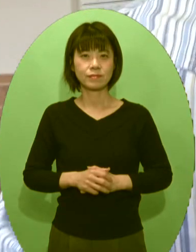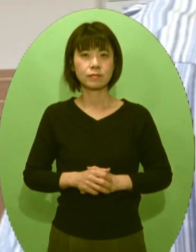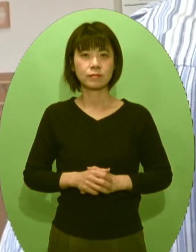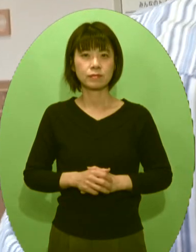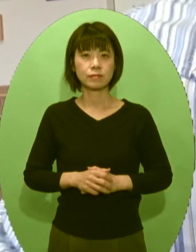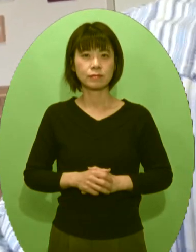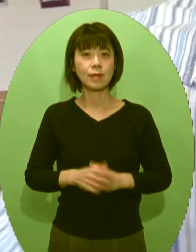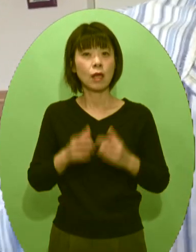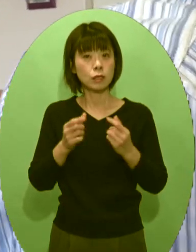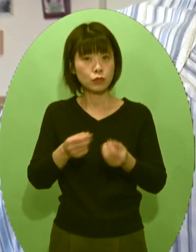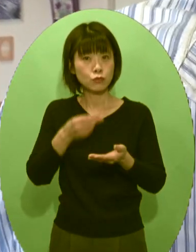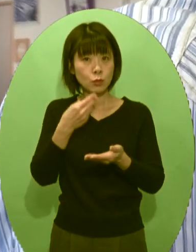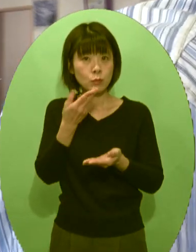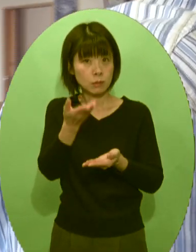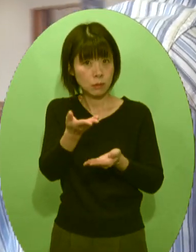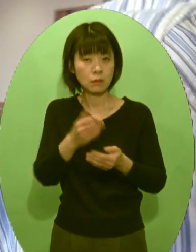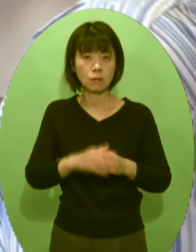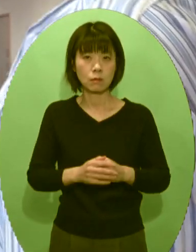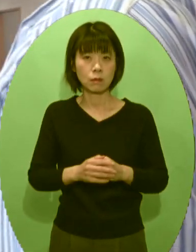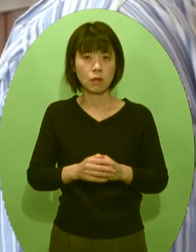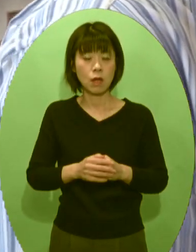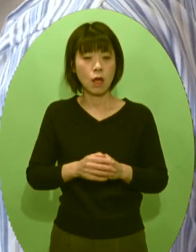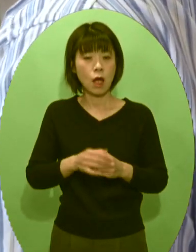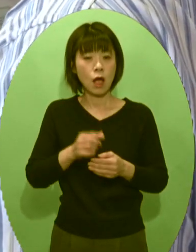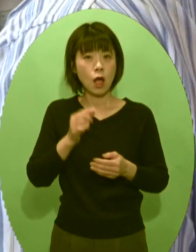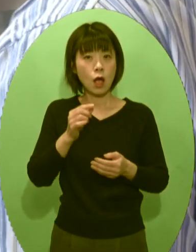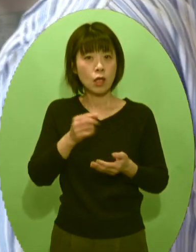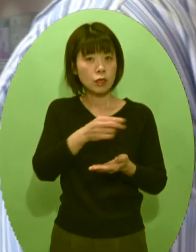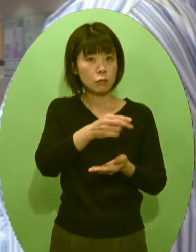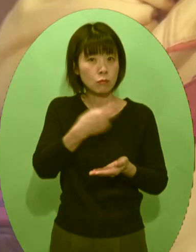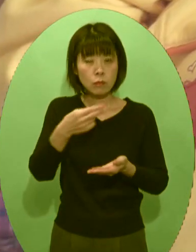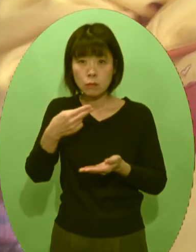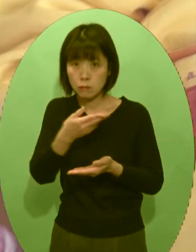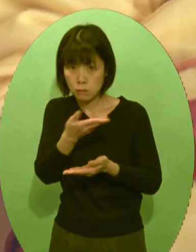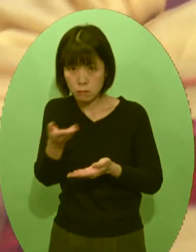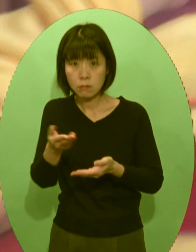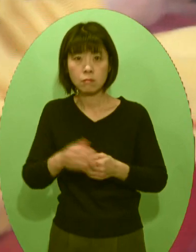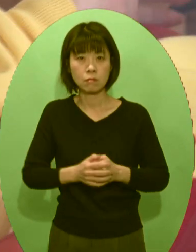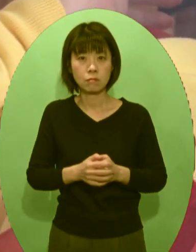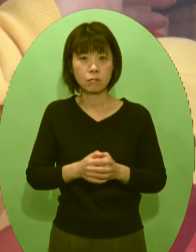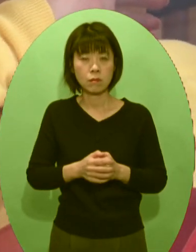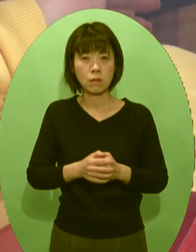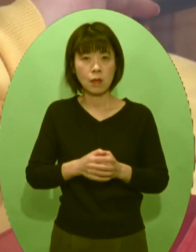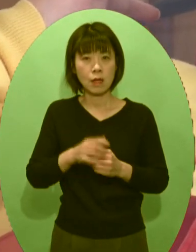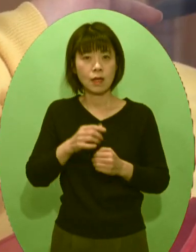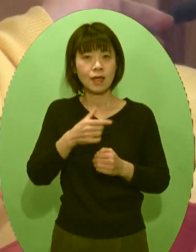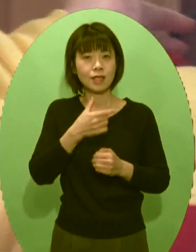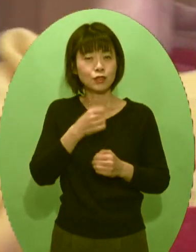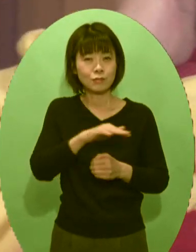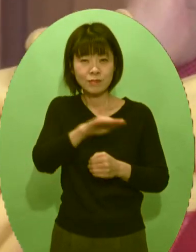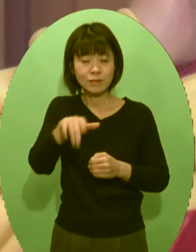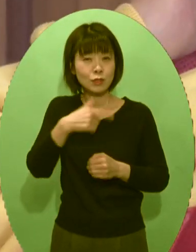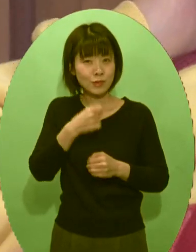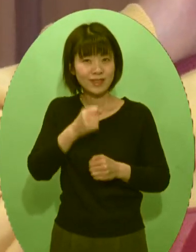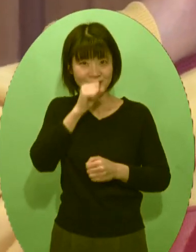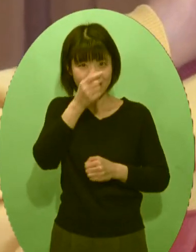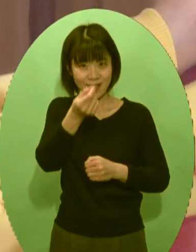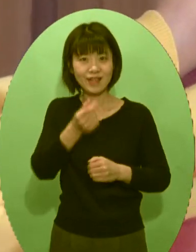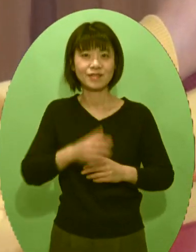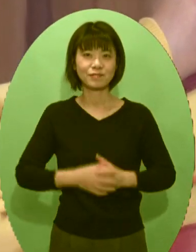ちゃんと食べてますか？ご飯は食べてますか？嫌いなもんないからいいね。